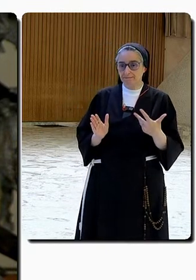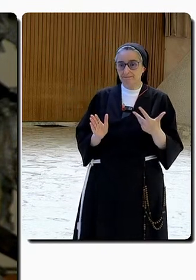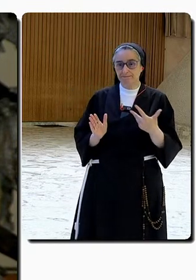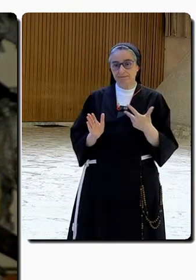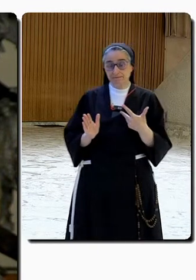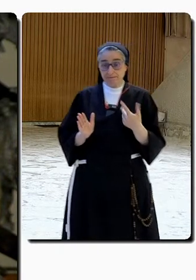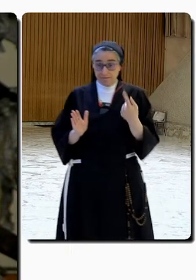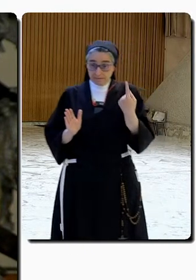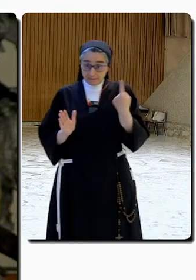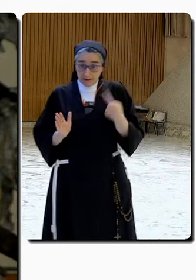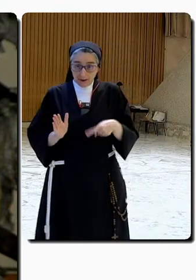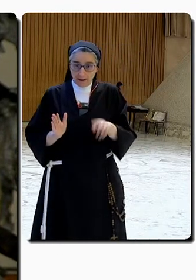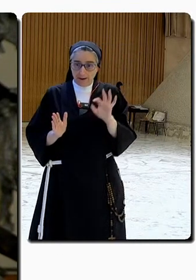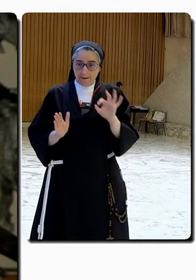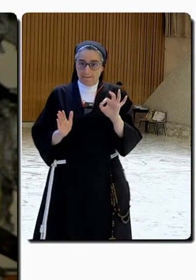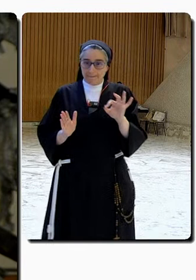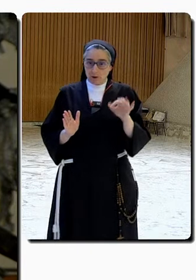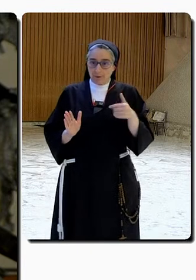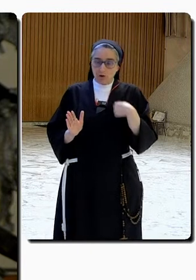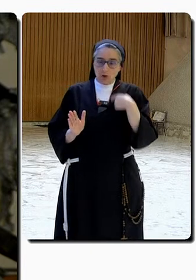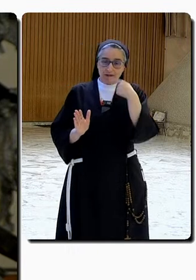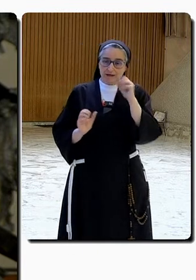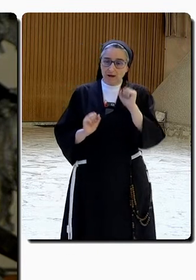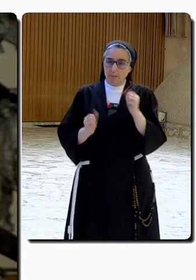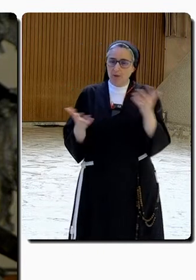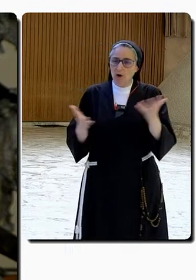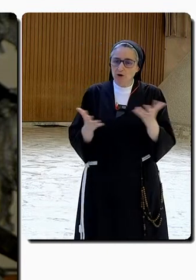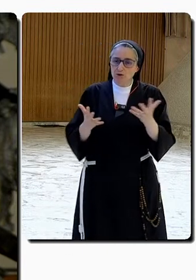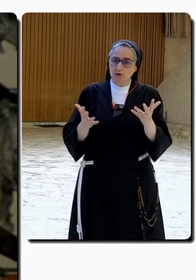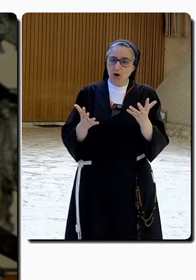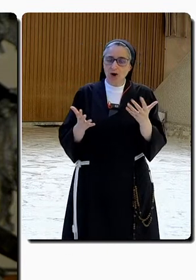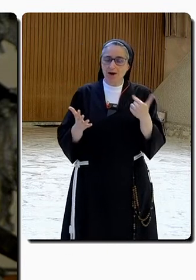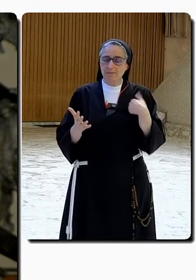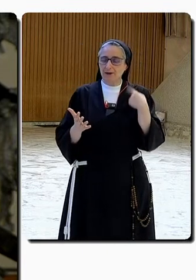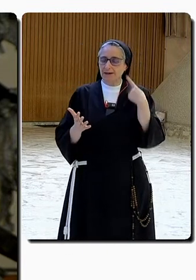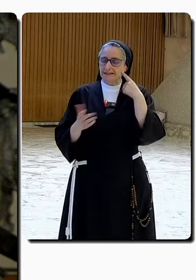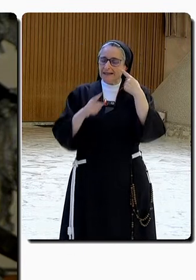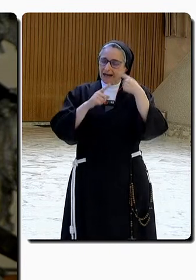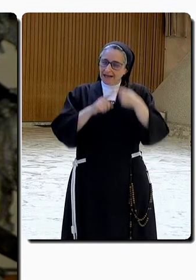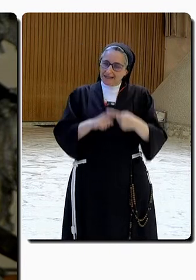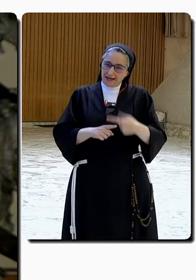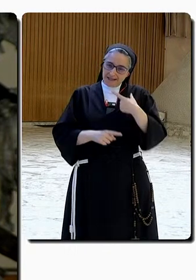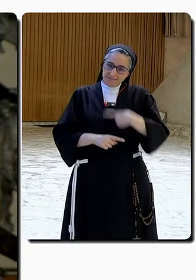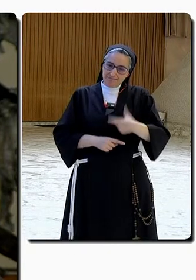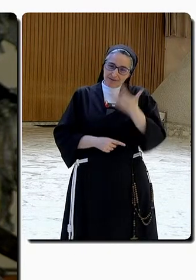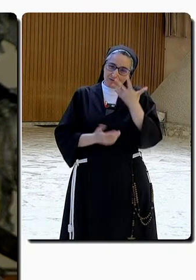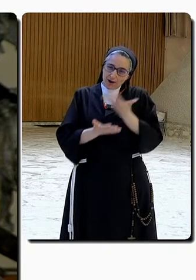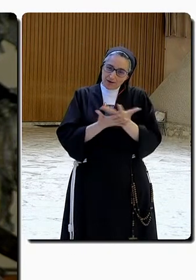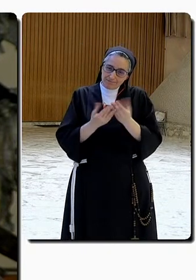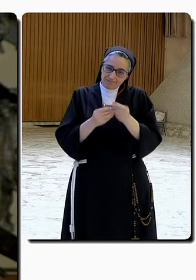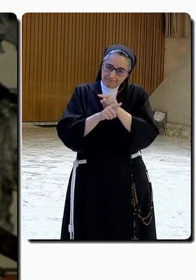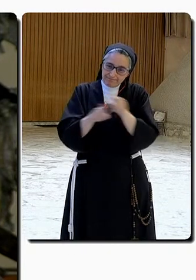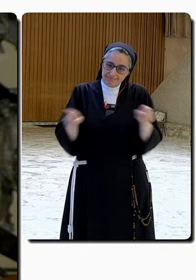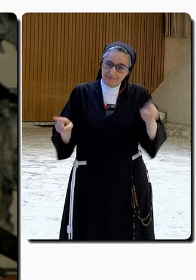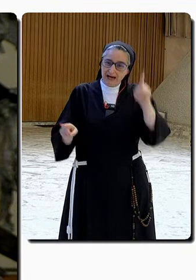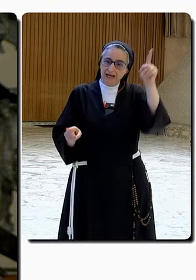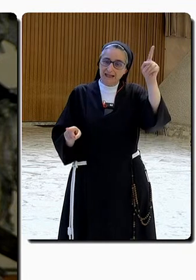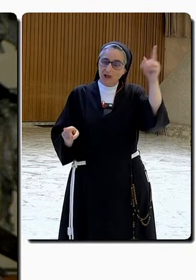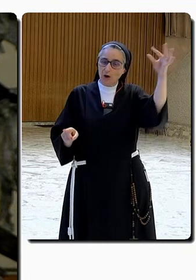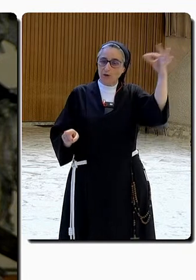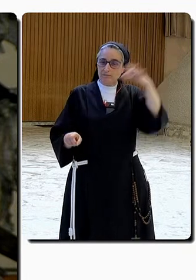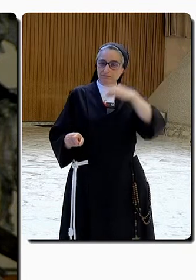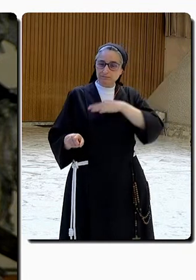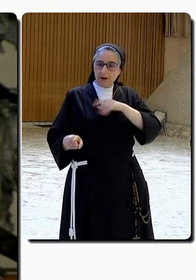A questo proposito mi permetto di condividere con voi la mia personale testimonianza su come Dio ha collegato la